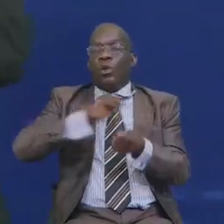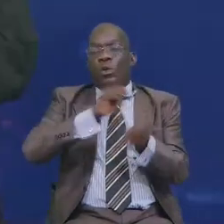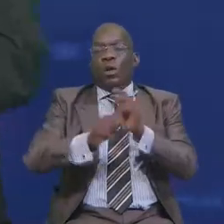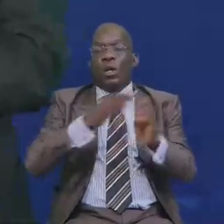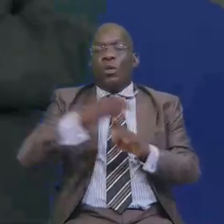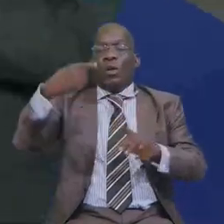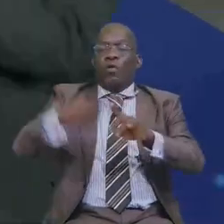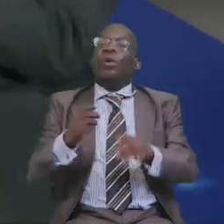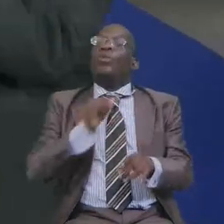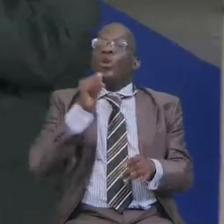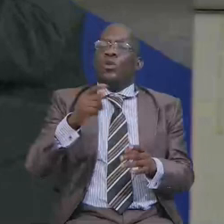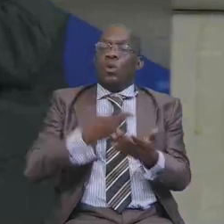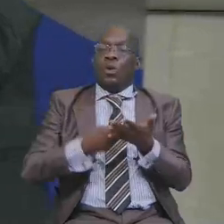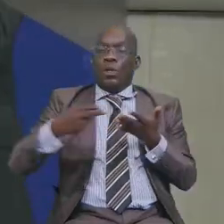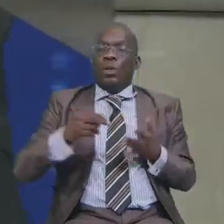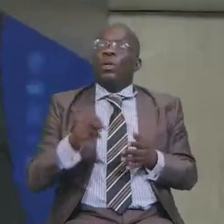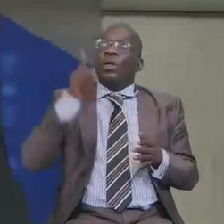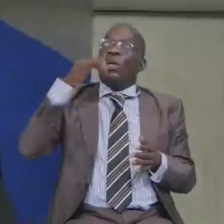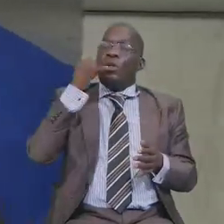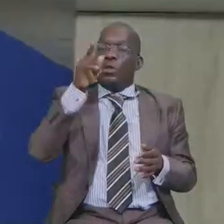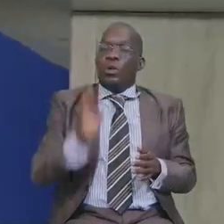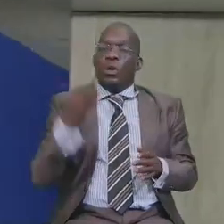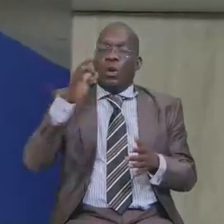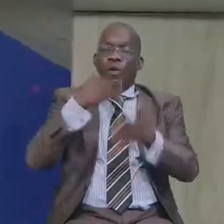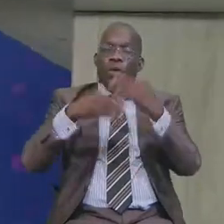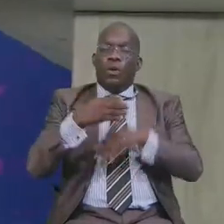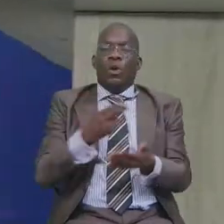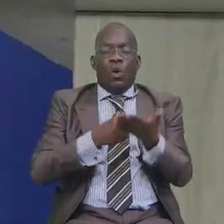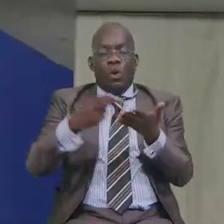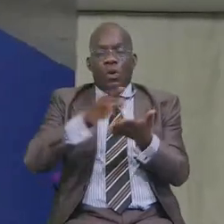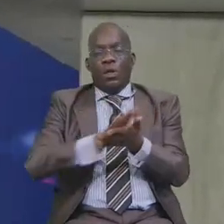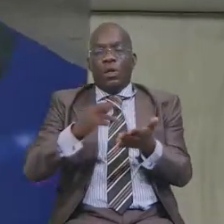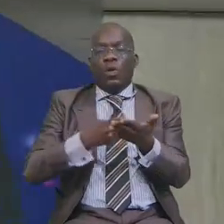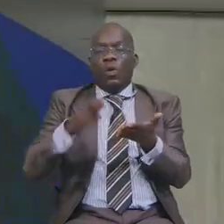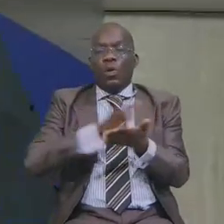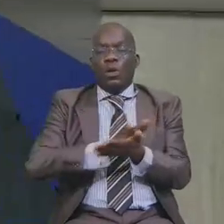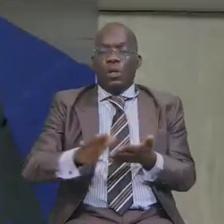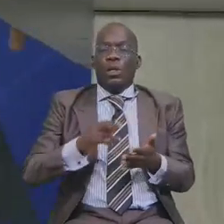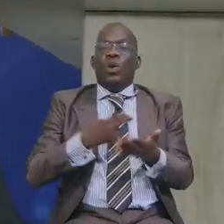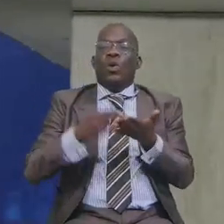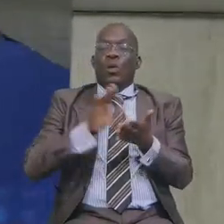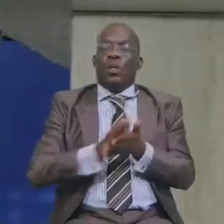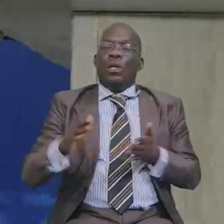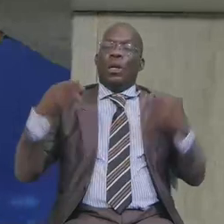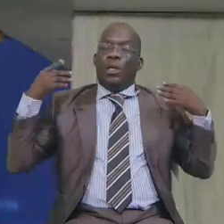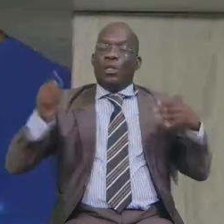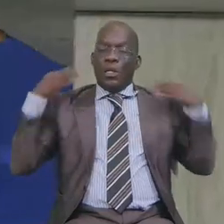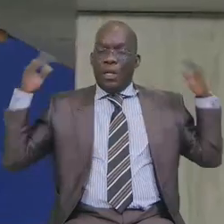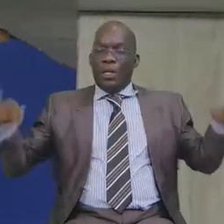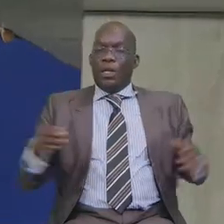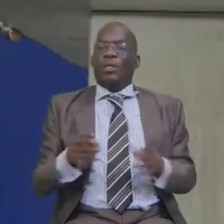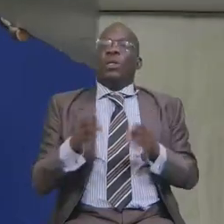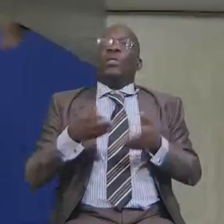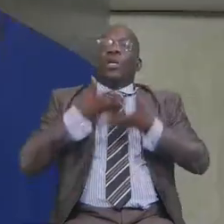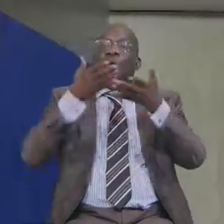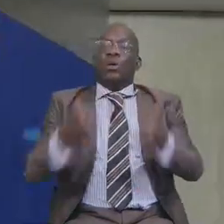impure. C'est un Dieu, le Dieu du ciel, saint, saint, saint, saint. Les anges crient. Vous devez donc vous